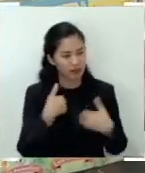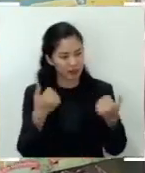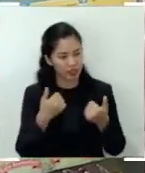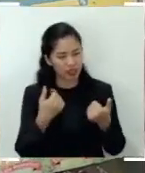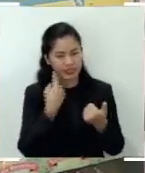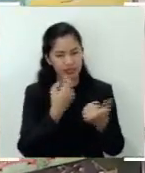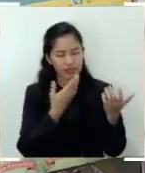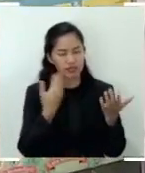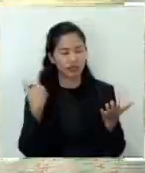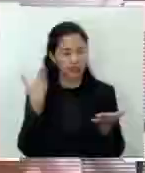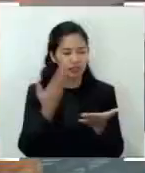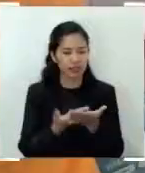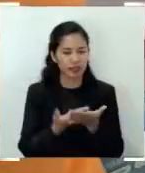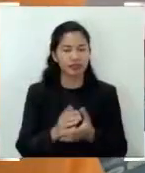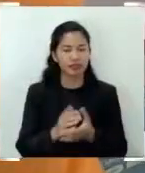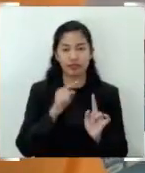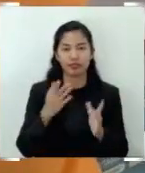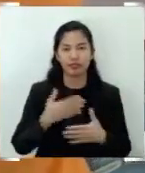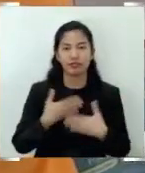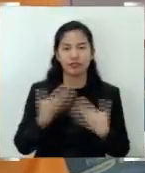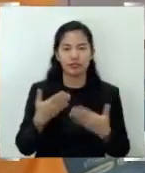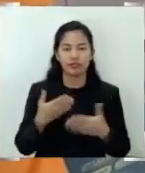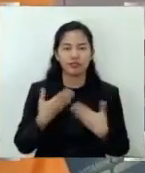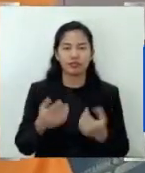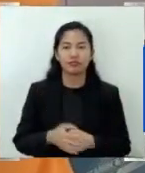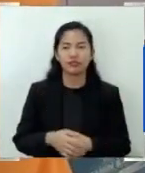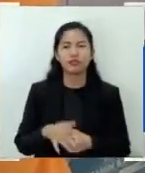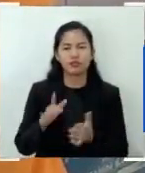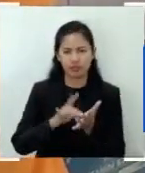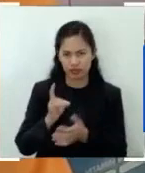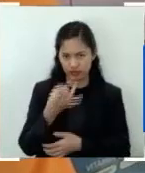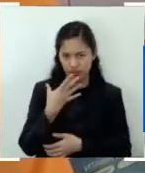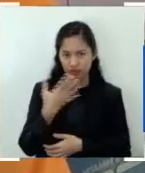tuwang-tuwa si Aling Remy Bermas. Para po may mainom naman kasi sa totoo lang ang